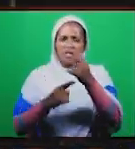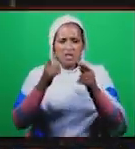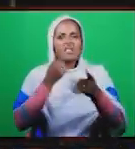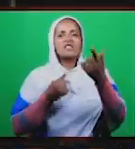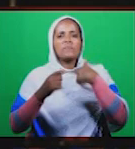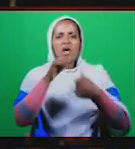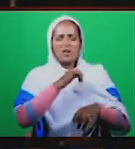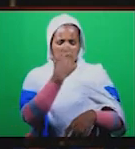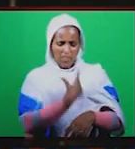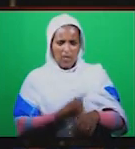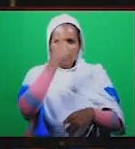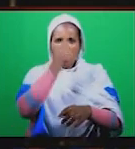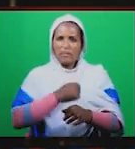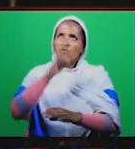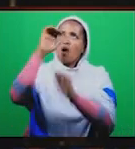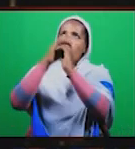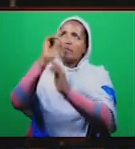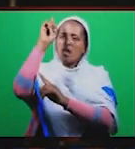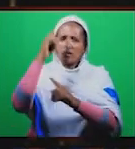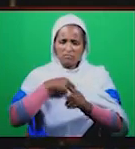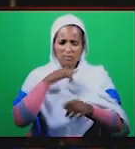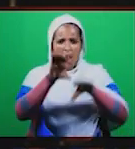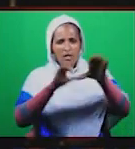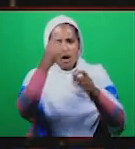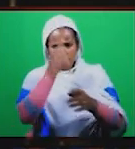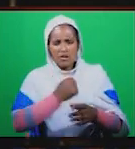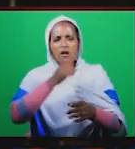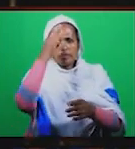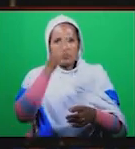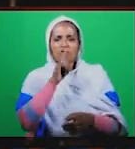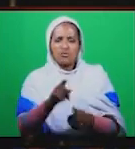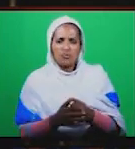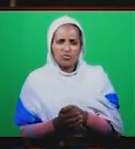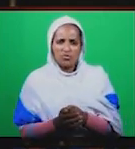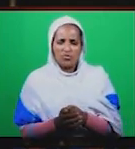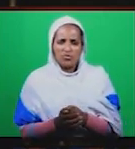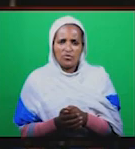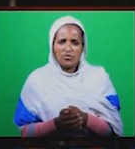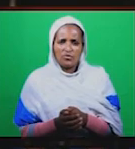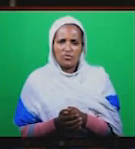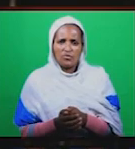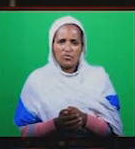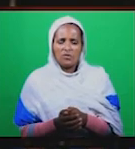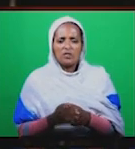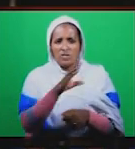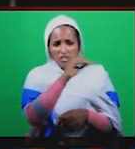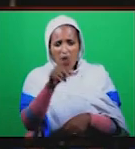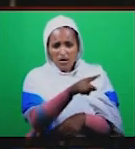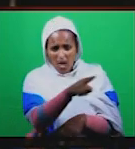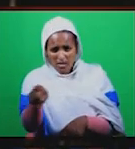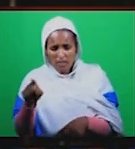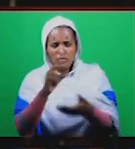ይህን እናምናለን። ይህን የምንለው እየፈከርን አይደለም፣ ስላመን ነው። ይህን የምንለው እየተመኘን አይደለም፣ ያመንነው አምላክ ይህንን